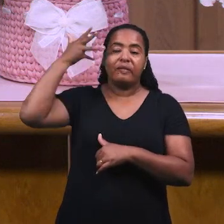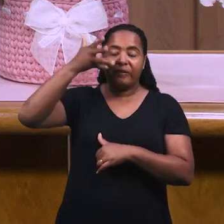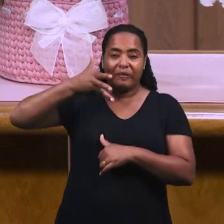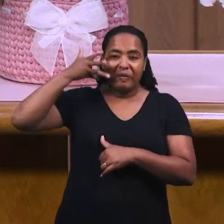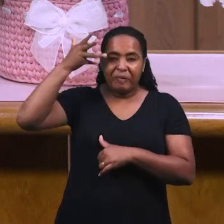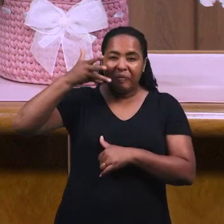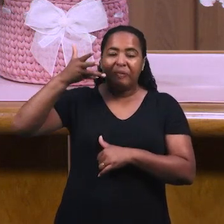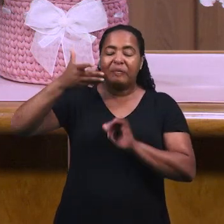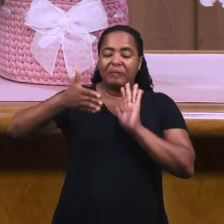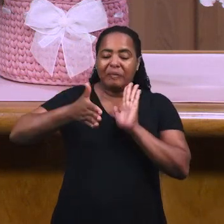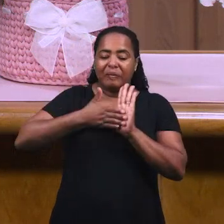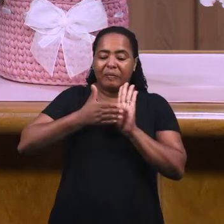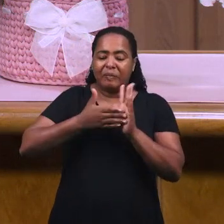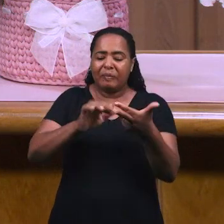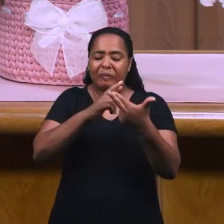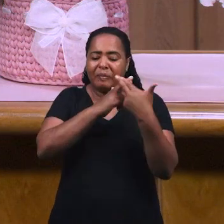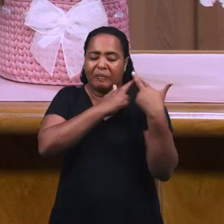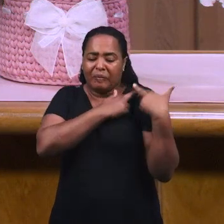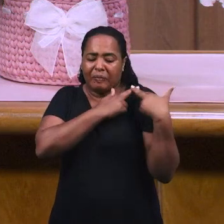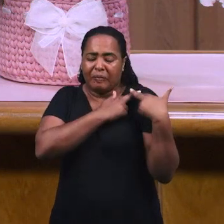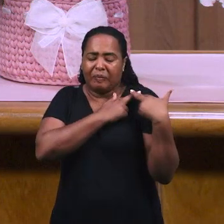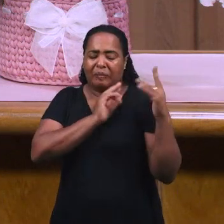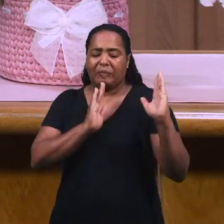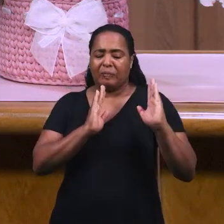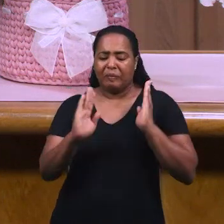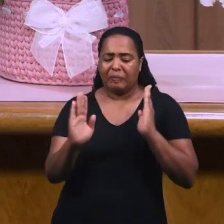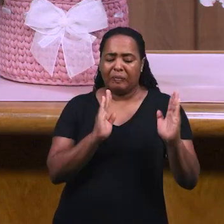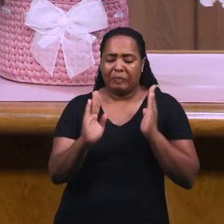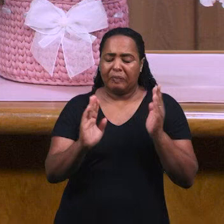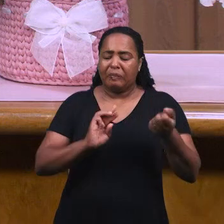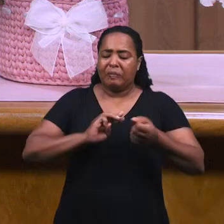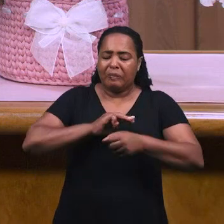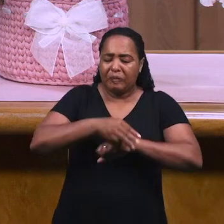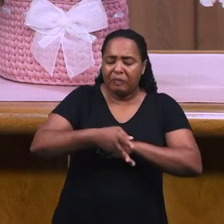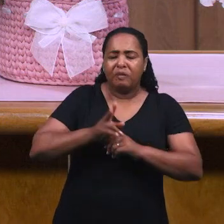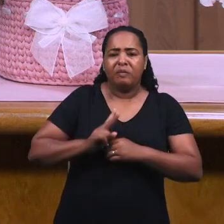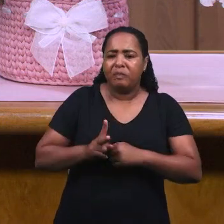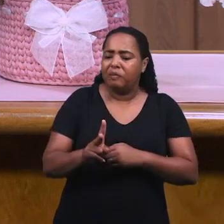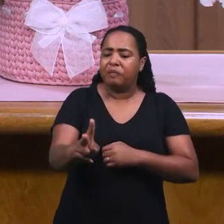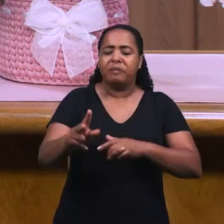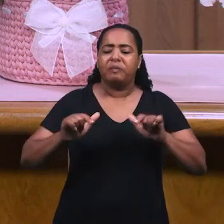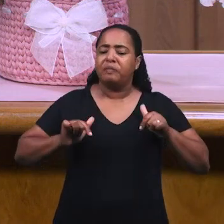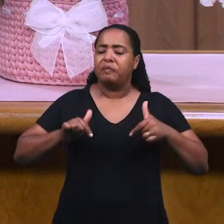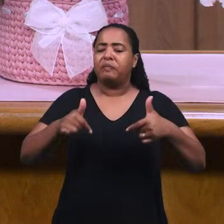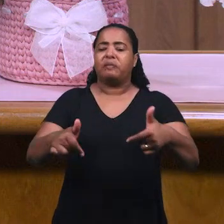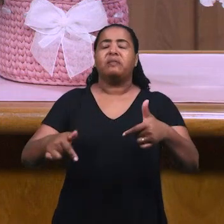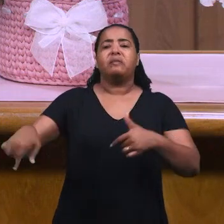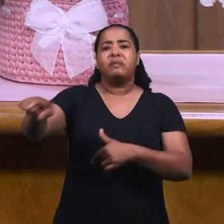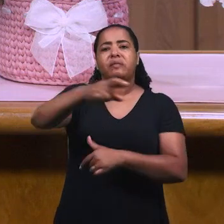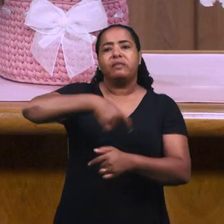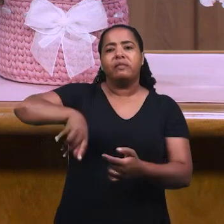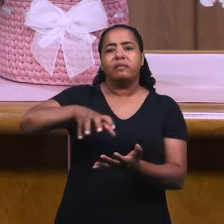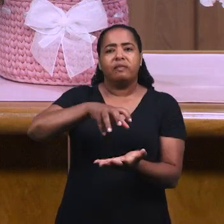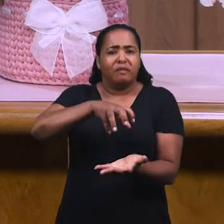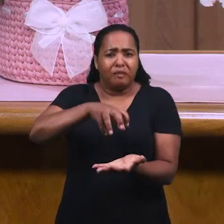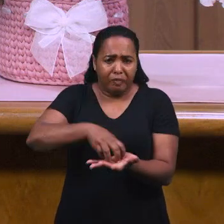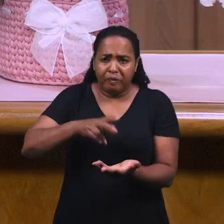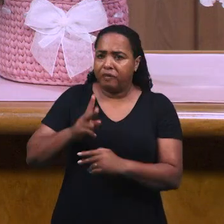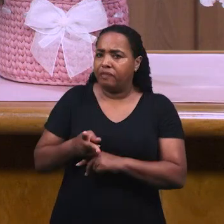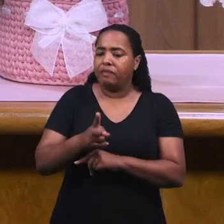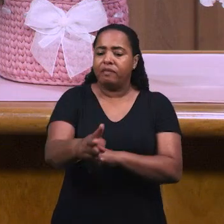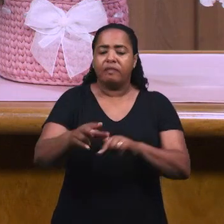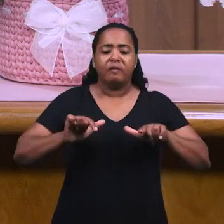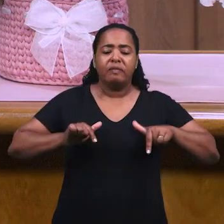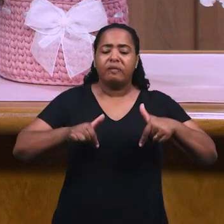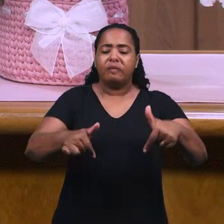message, ce qu'il s'est proposé à faire pendant son ministère continue à être effectué parmi nous.